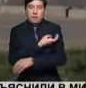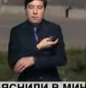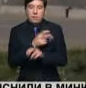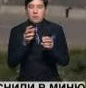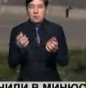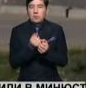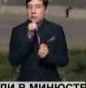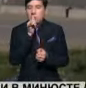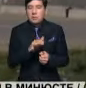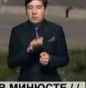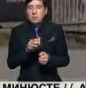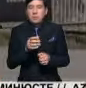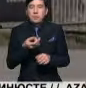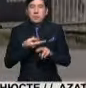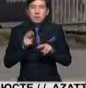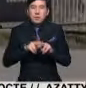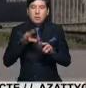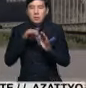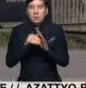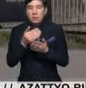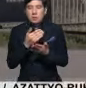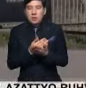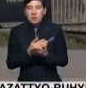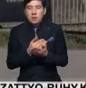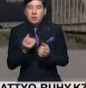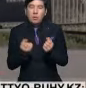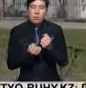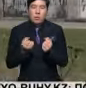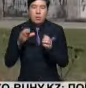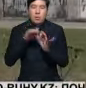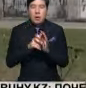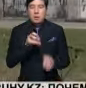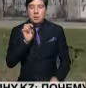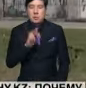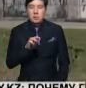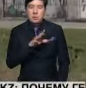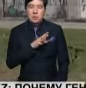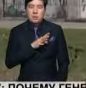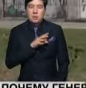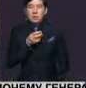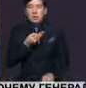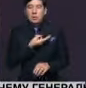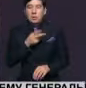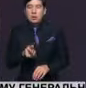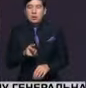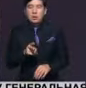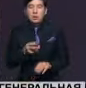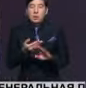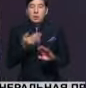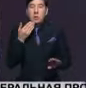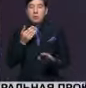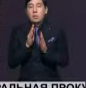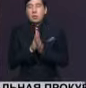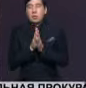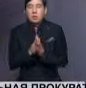выяснилось, авто для выполнения смертельного трюка молодой человек взял у Бейбета Алибекова. По словам блогера, скончавшийся делал несколько попыток